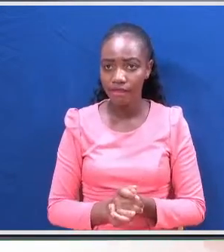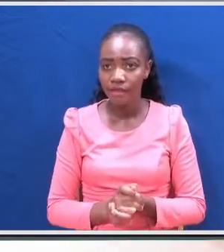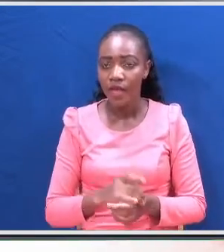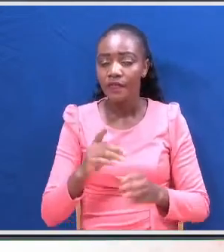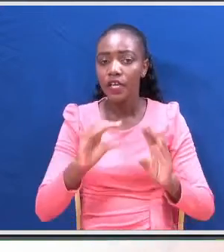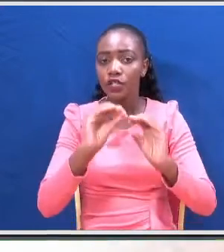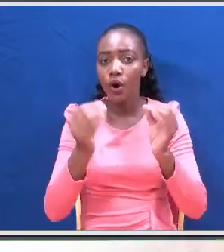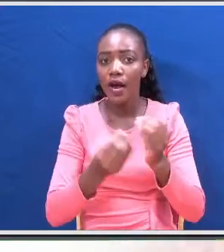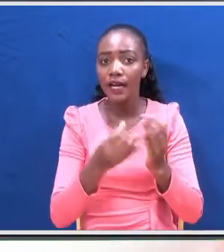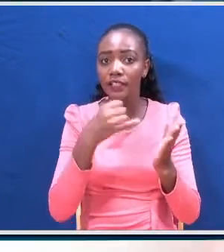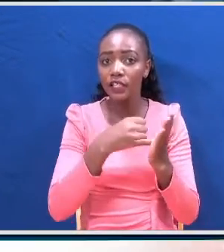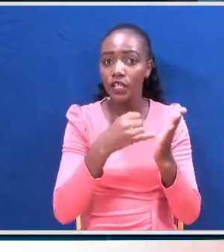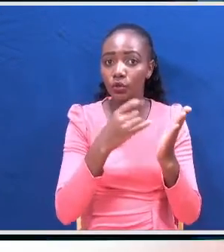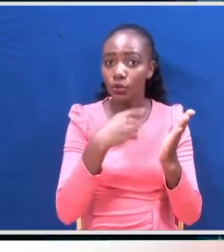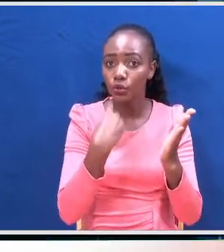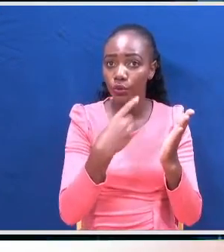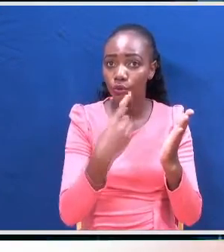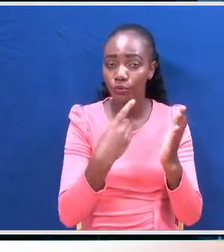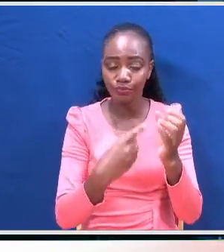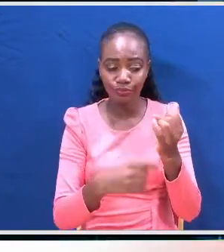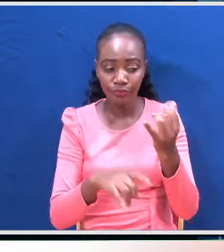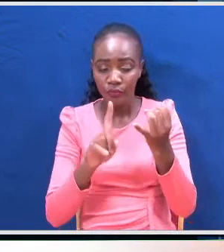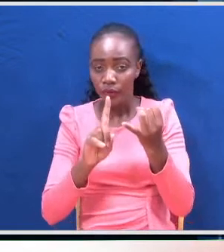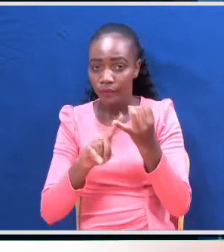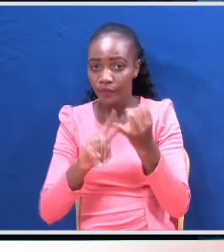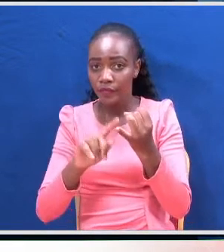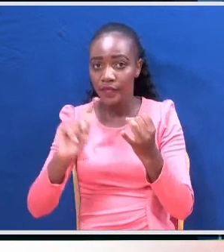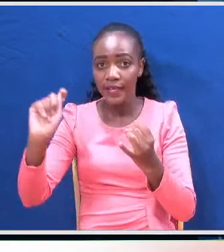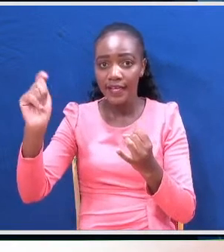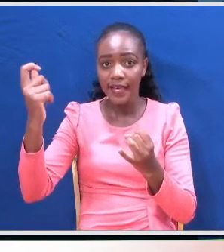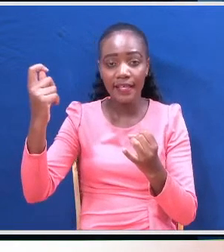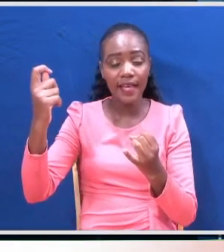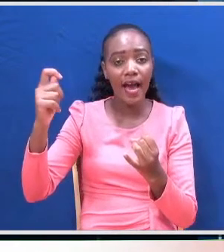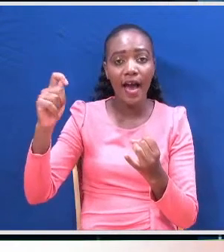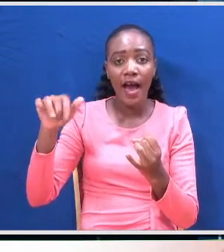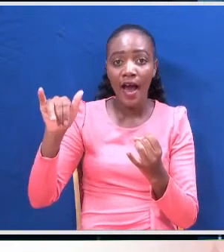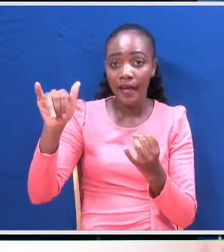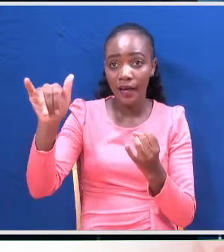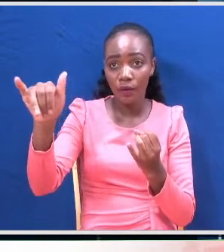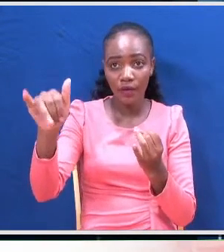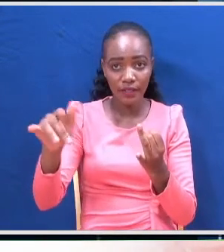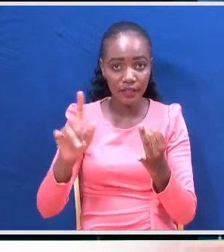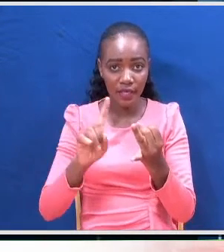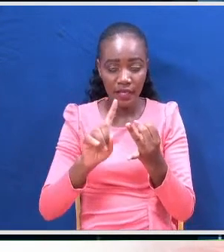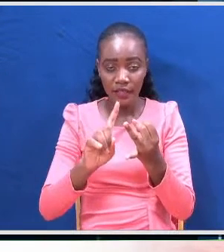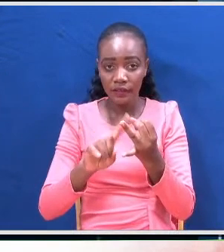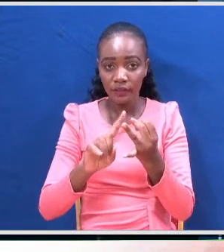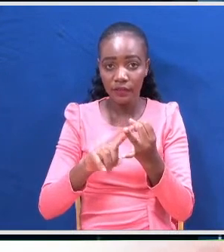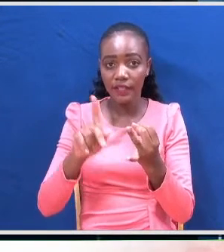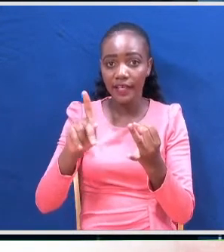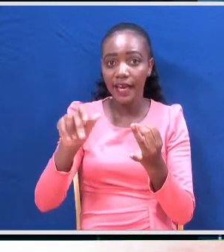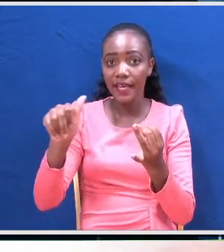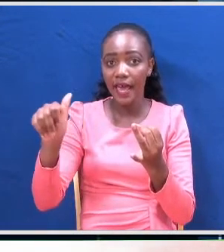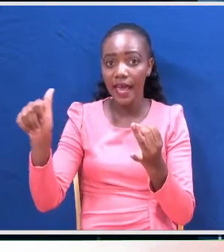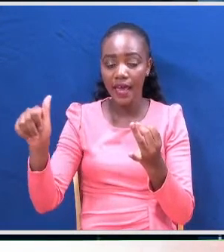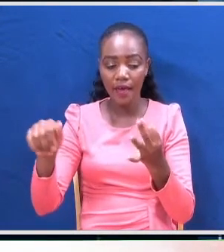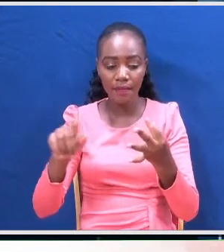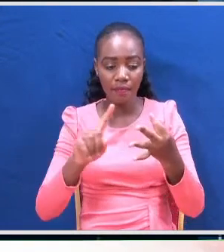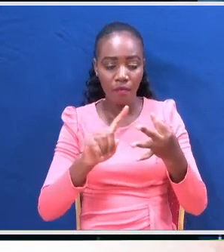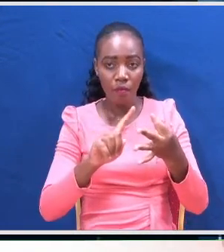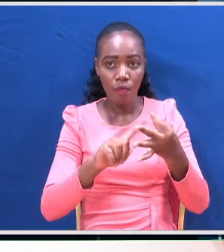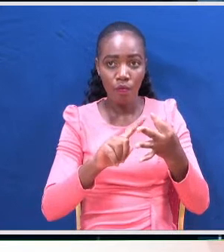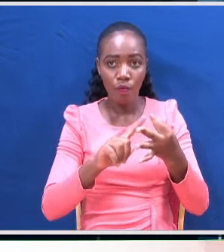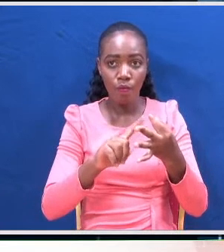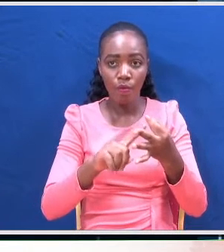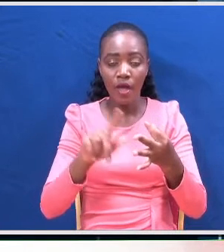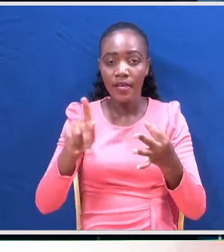Mashirika haya ni ikiwemo shirika la ndege la Kenya Airways, mamlaka ya viwanja vya ndege nchini KAA, shirika la